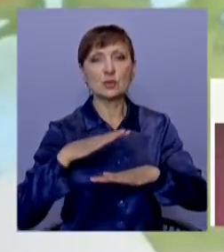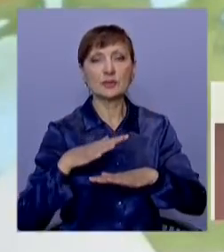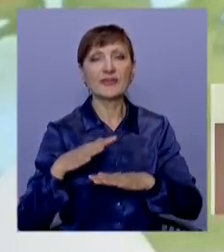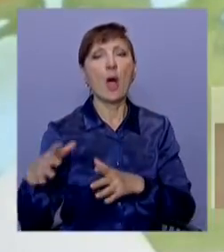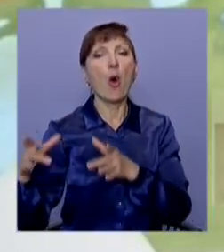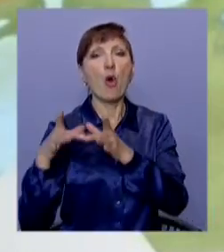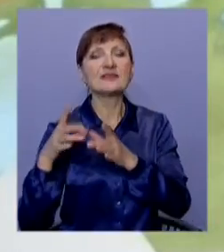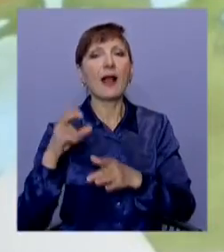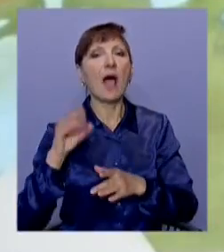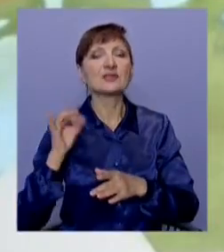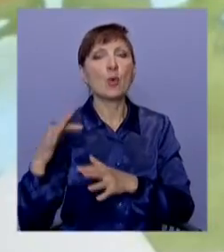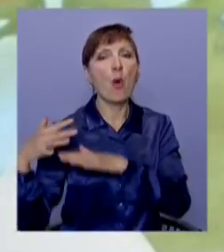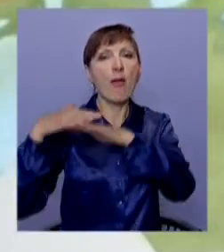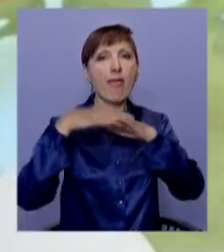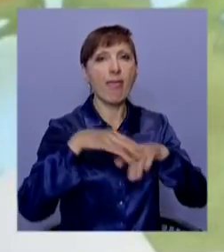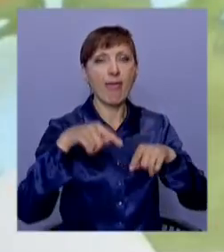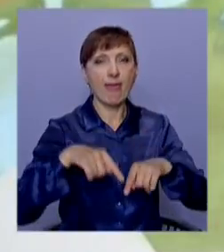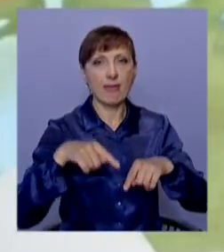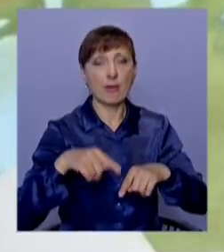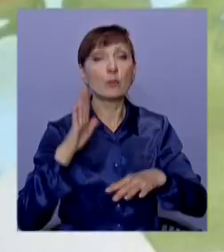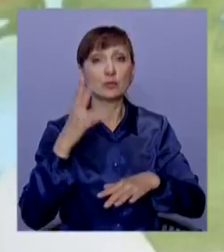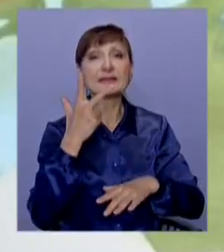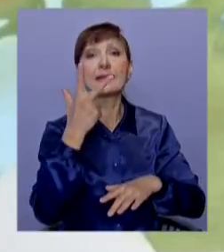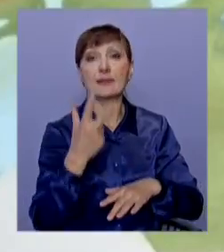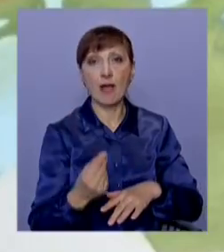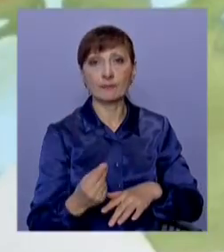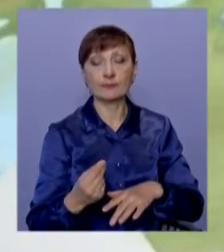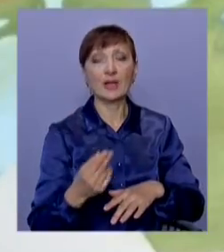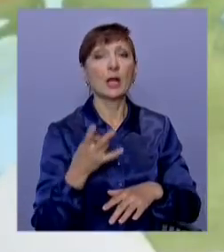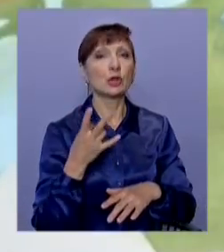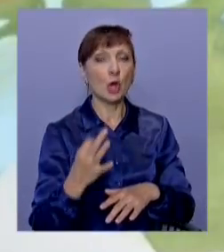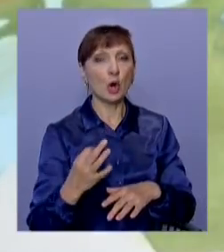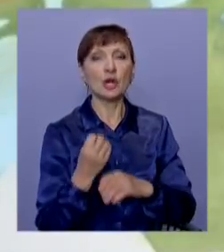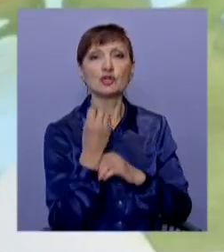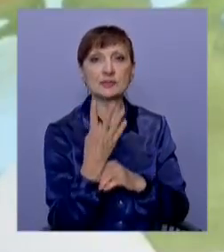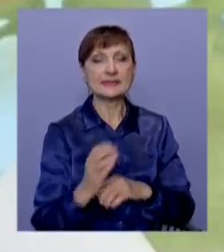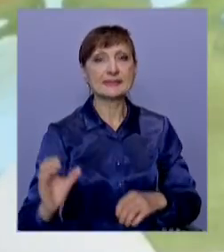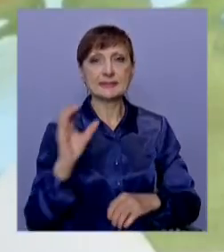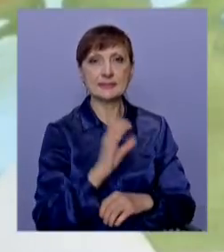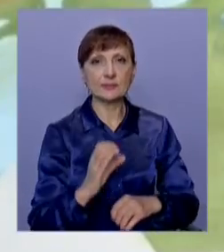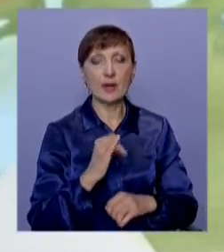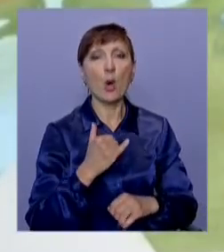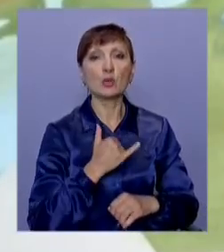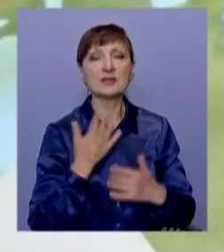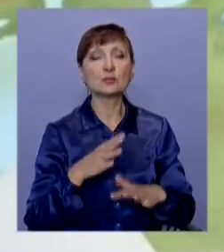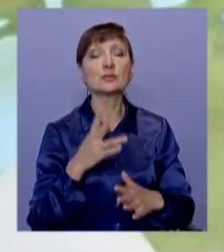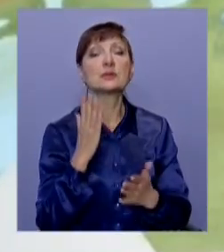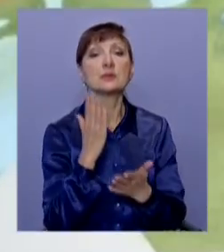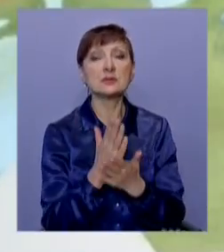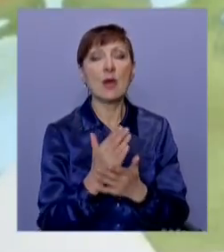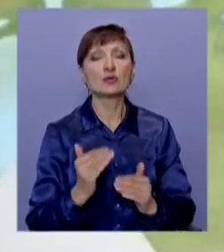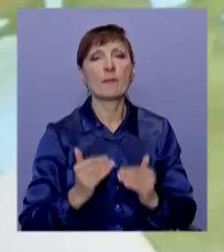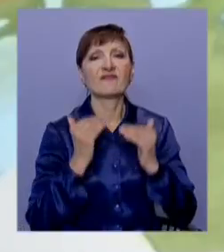моря вновь придут к нам в предстоящие трое суток. Но, однако, с 14 сентября у нас будет наблюдаться